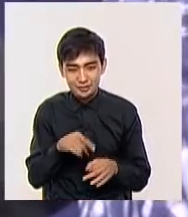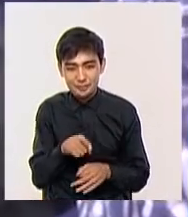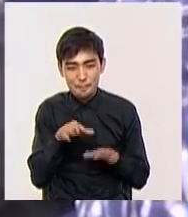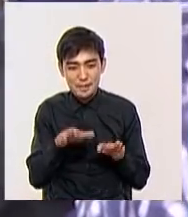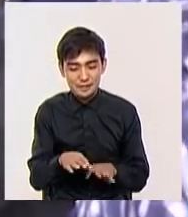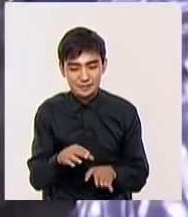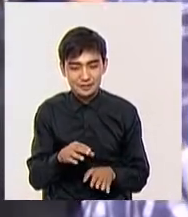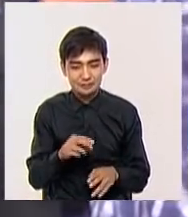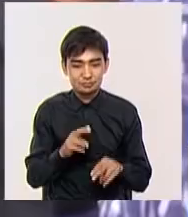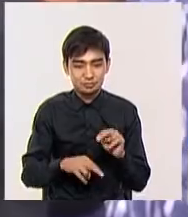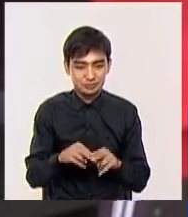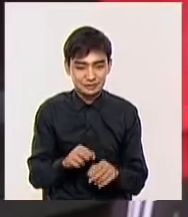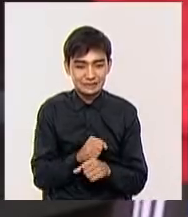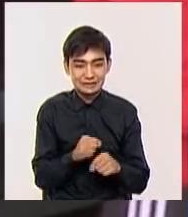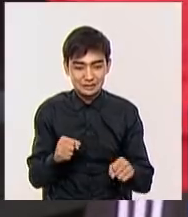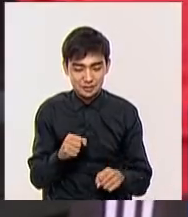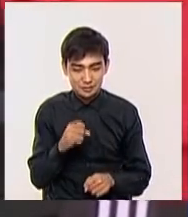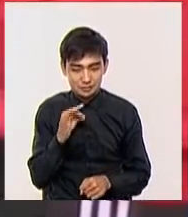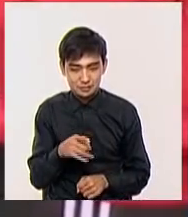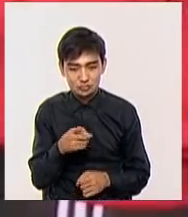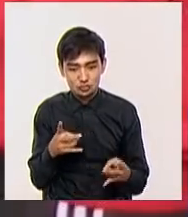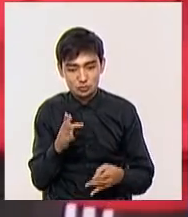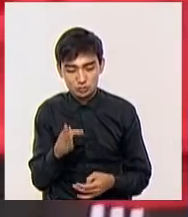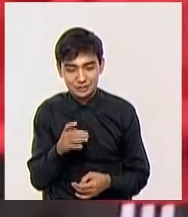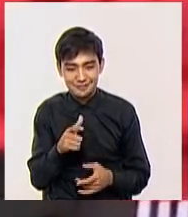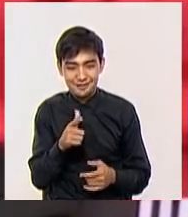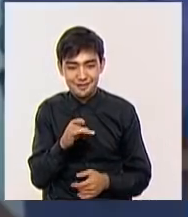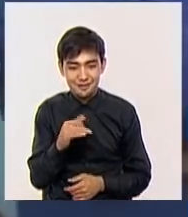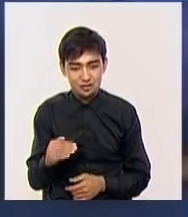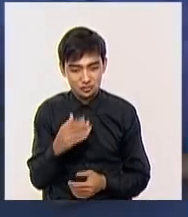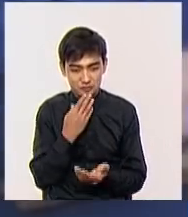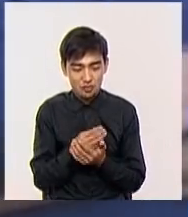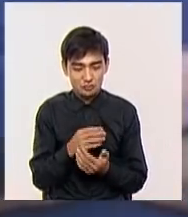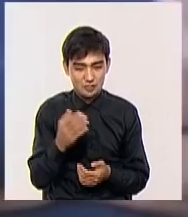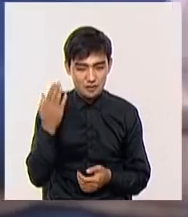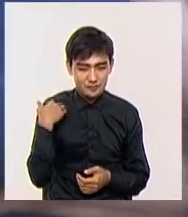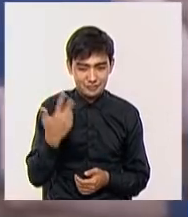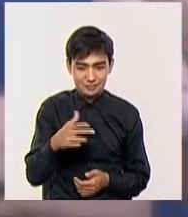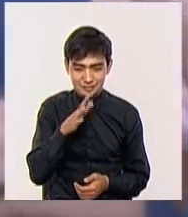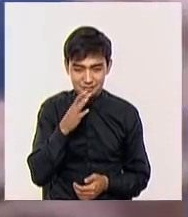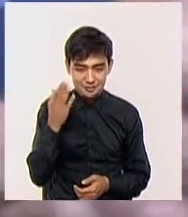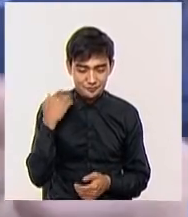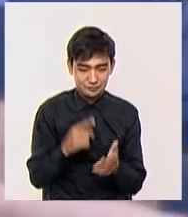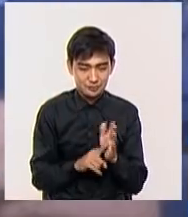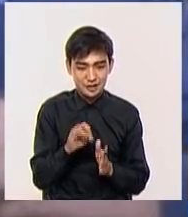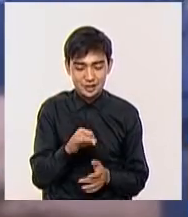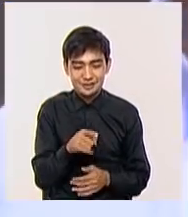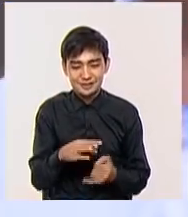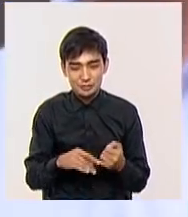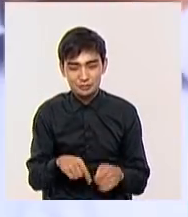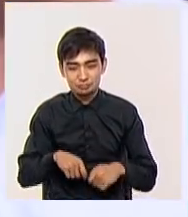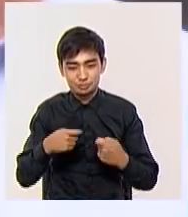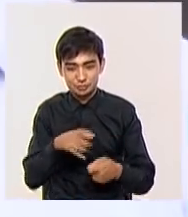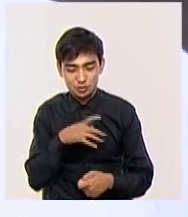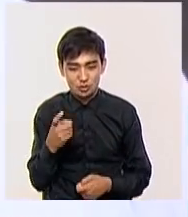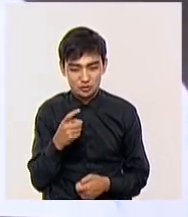месте жилая застройка не предусмотрена. Здесь должен быть именно гаражный массив, который появился еще 30 лет назад. Тогда же эту землю сдали